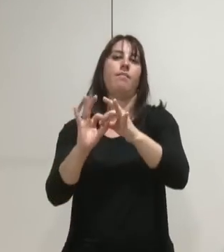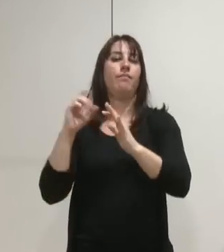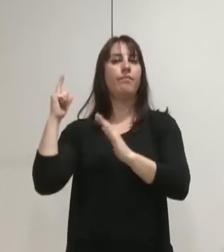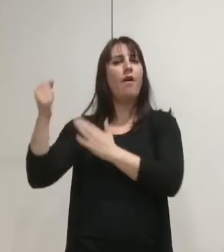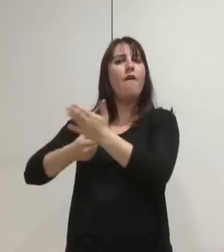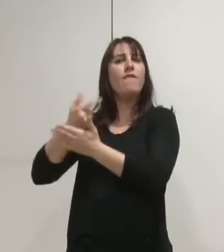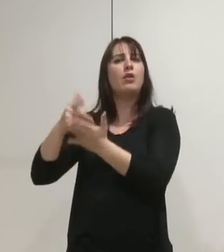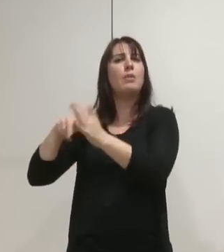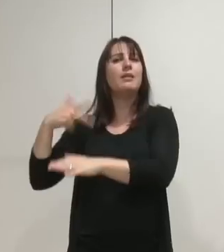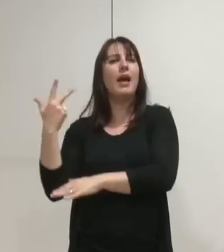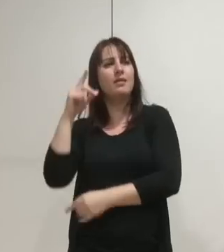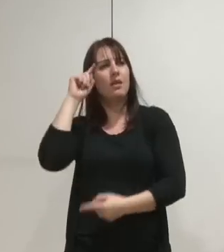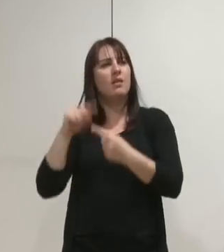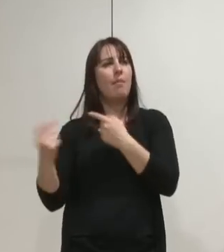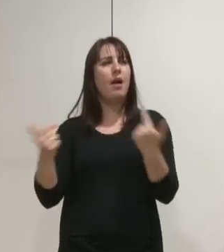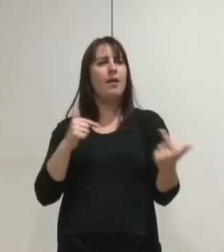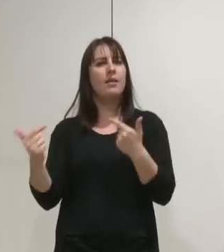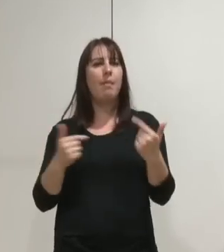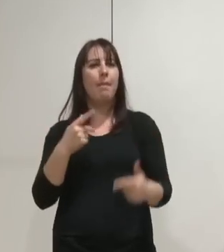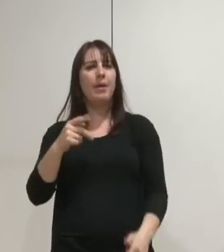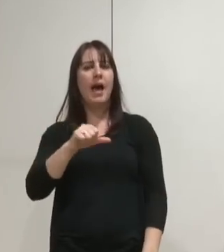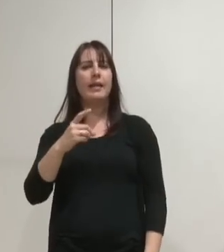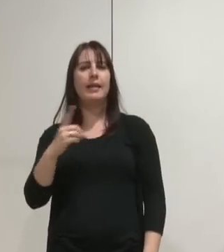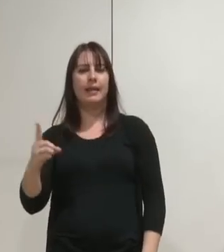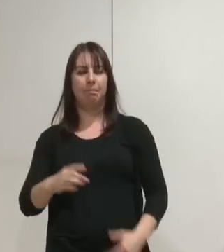après un débat sur une première version de